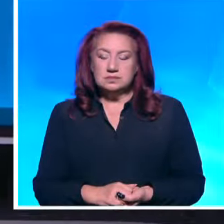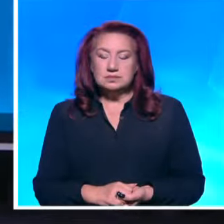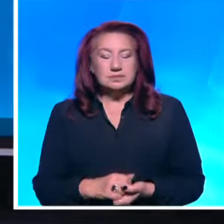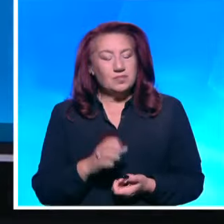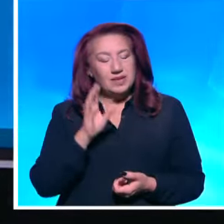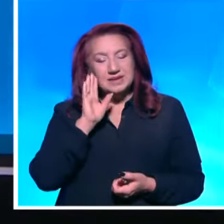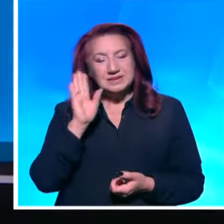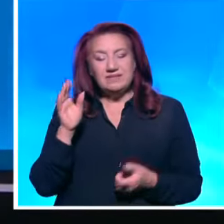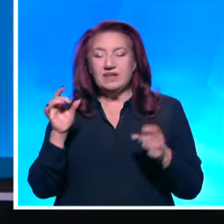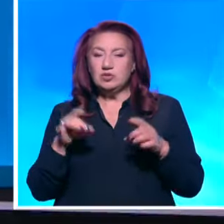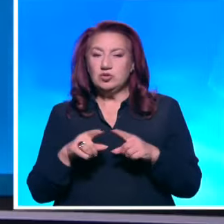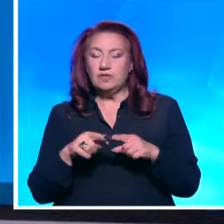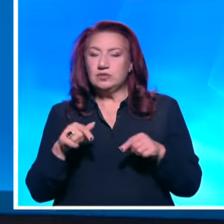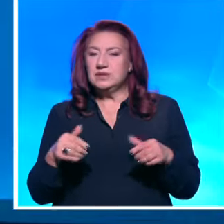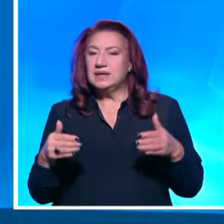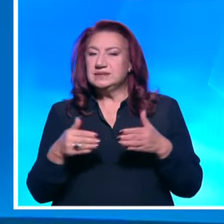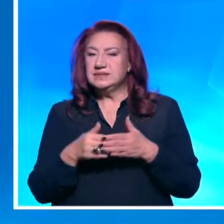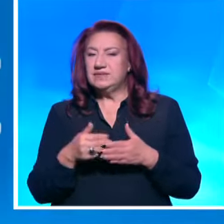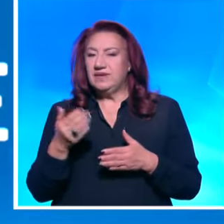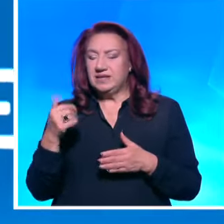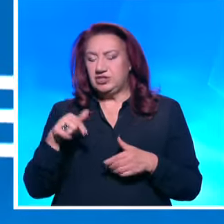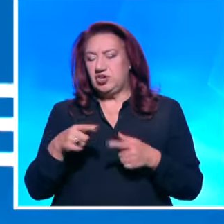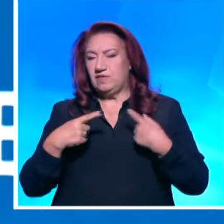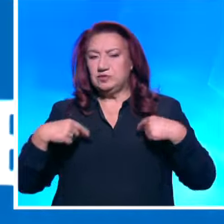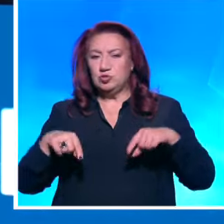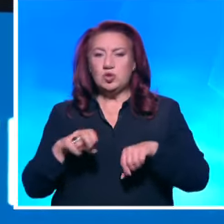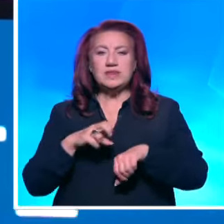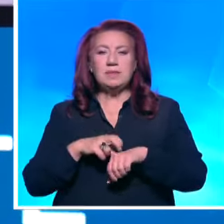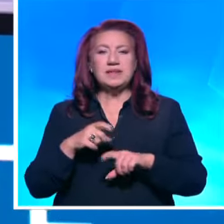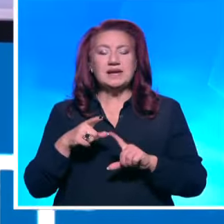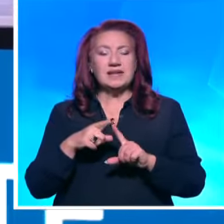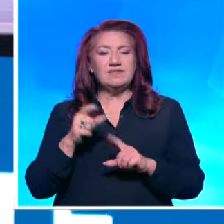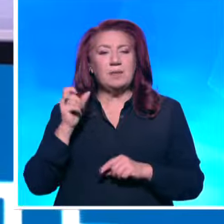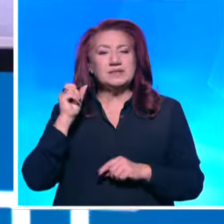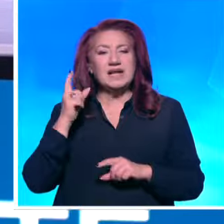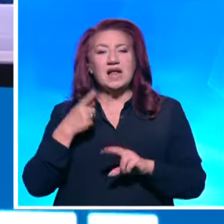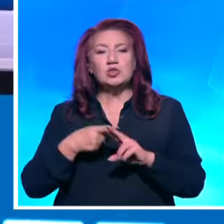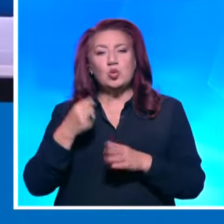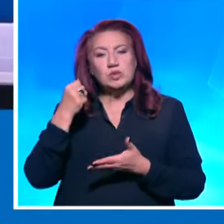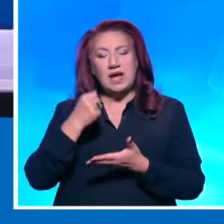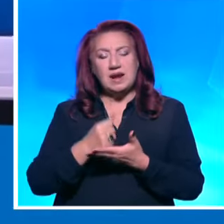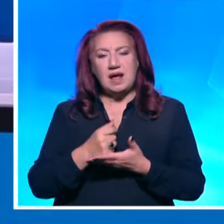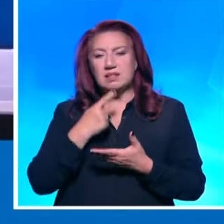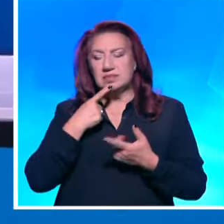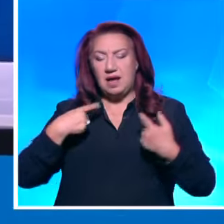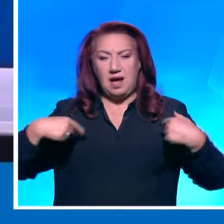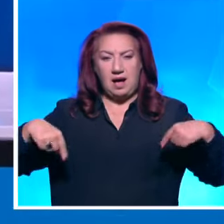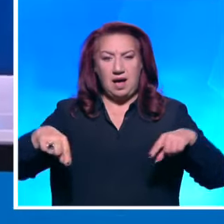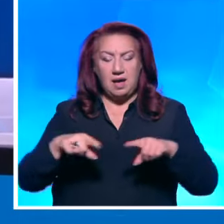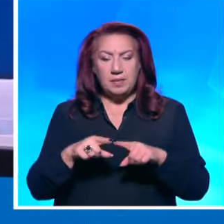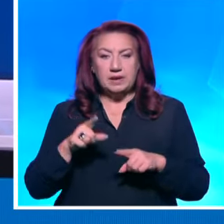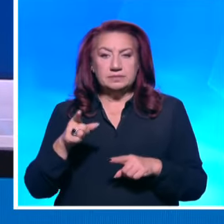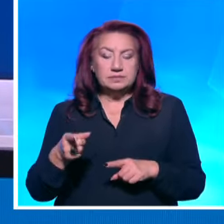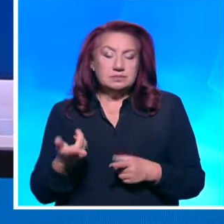здравейте отново тази вечер в студиото е димитър танев председател на нотариалната камара в българия на фона на това че за